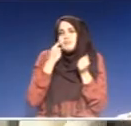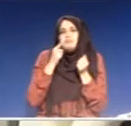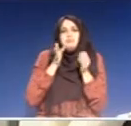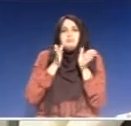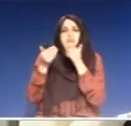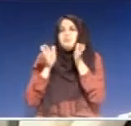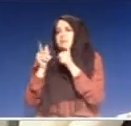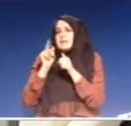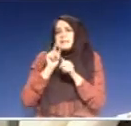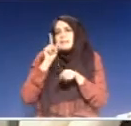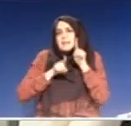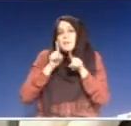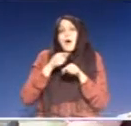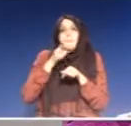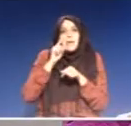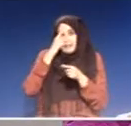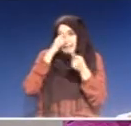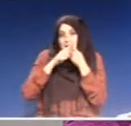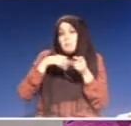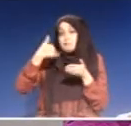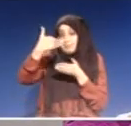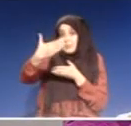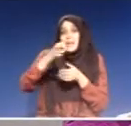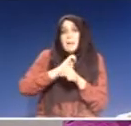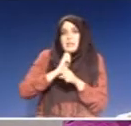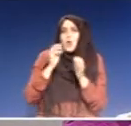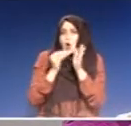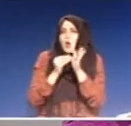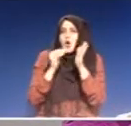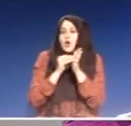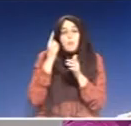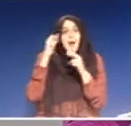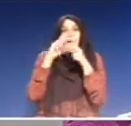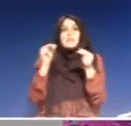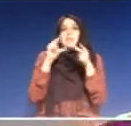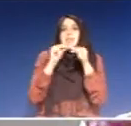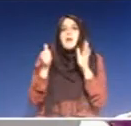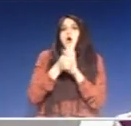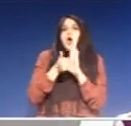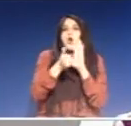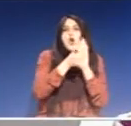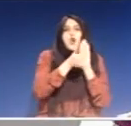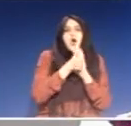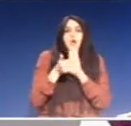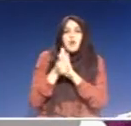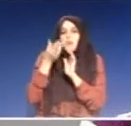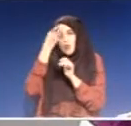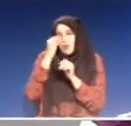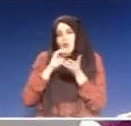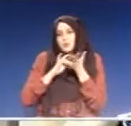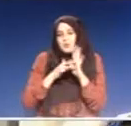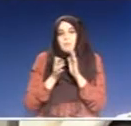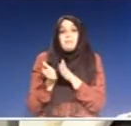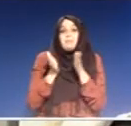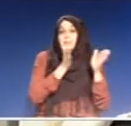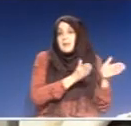نتعاون معهم ولا يمكن أن نتعاون إلا إذا فهمنا مهمتهم ودورهم. نعم. طيب دكتور، قبل أن